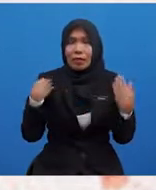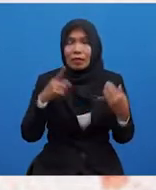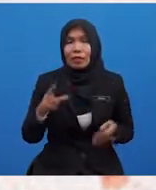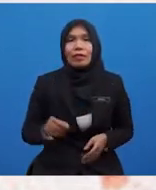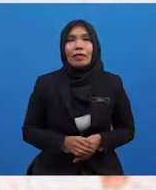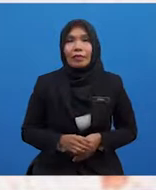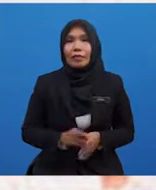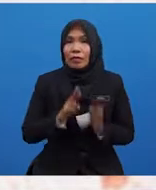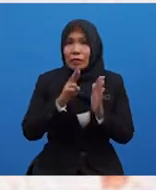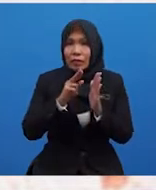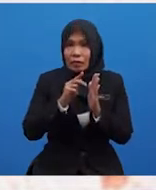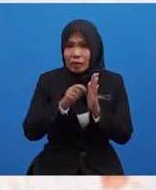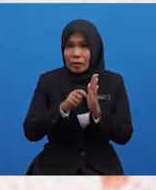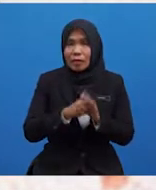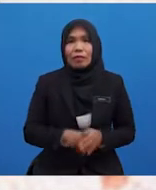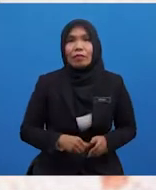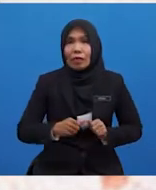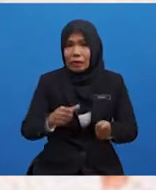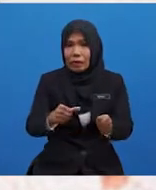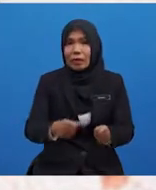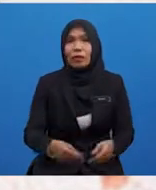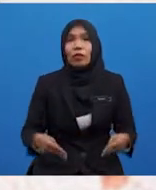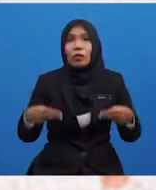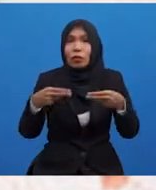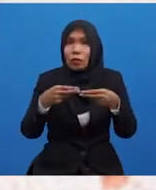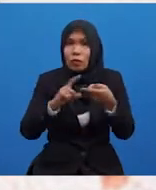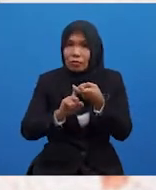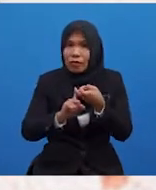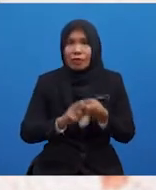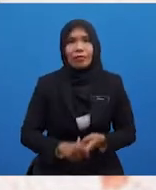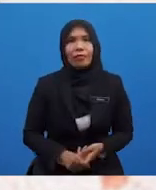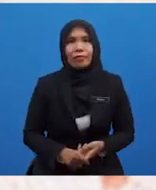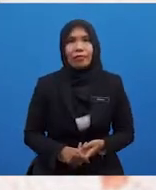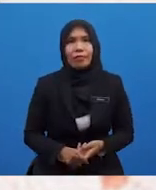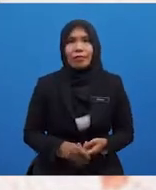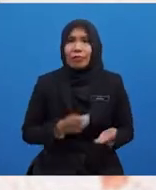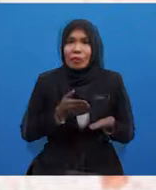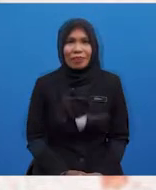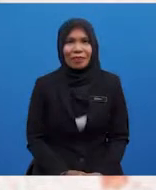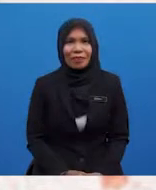kait. Seterusnya, perhatikan carta alih ini pula.